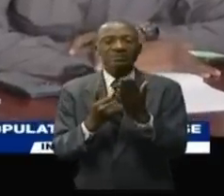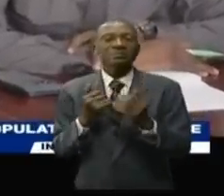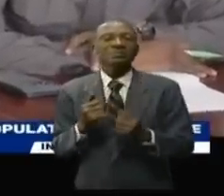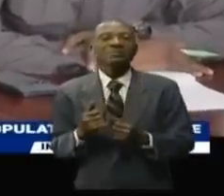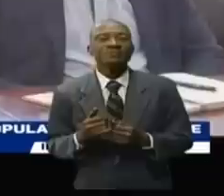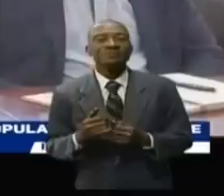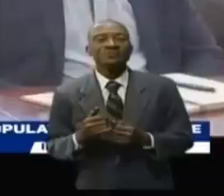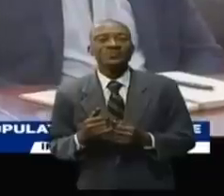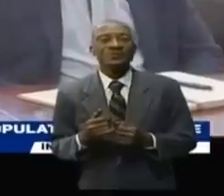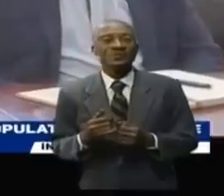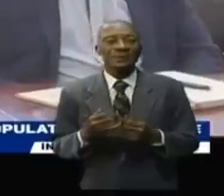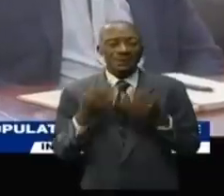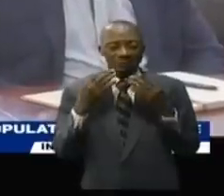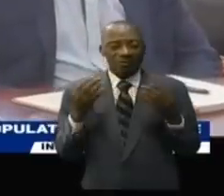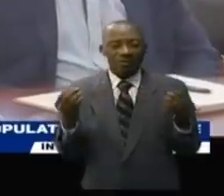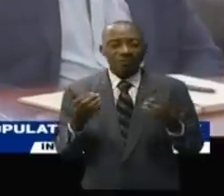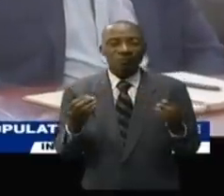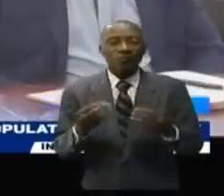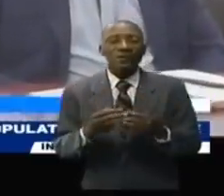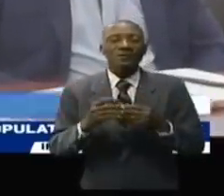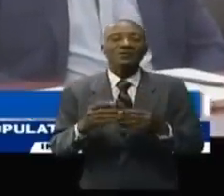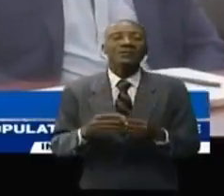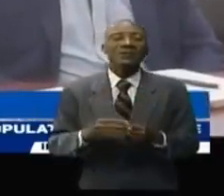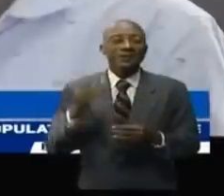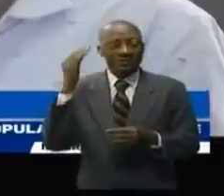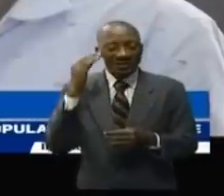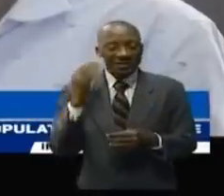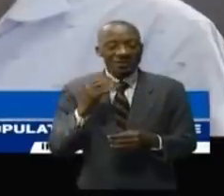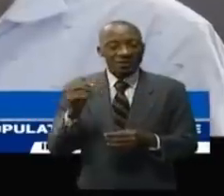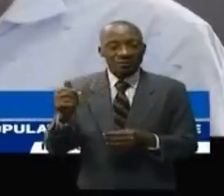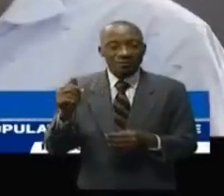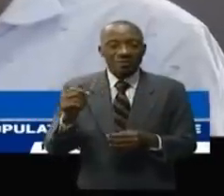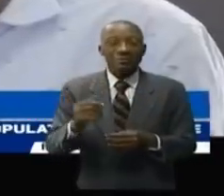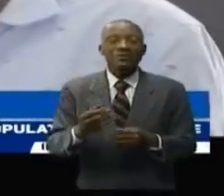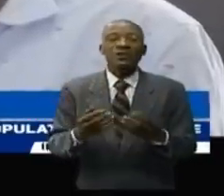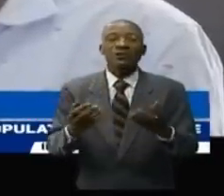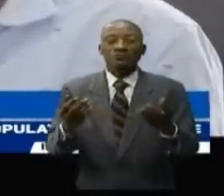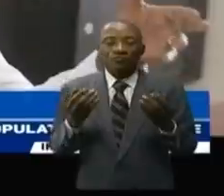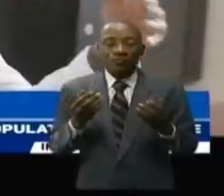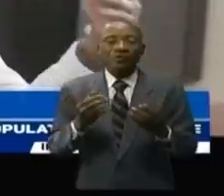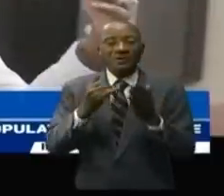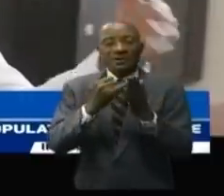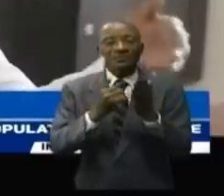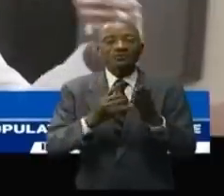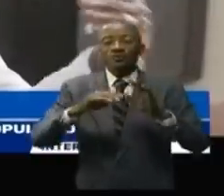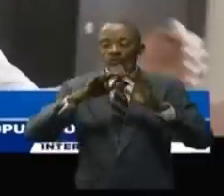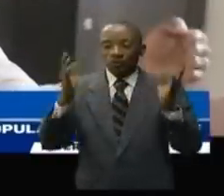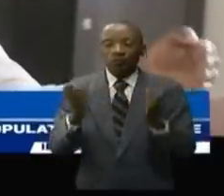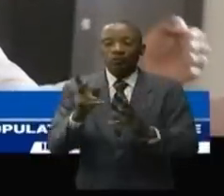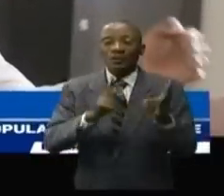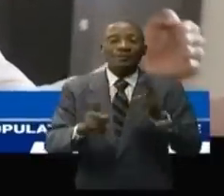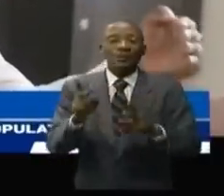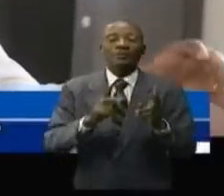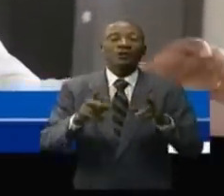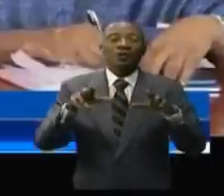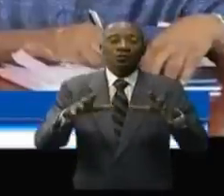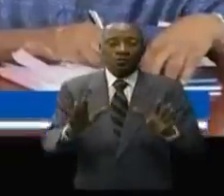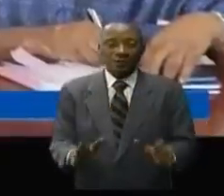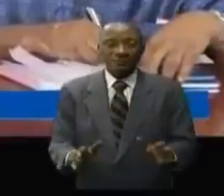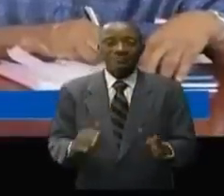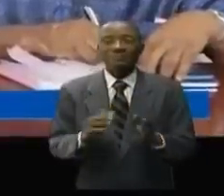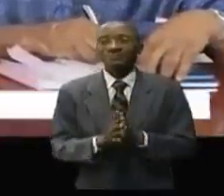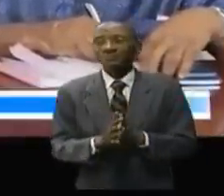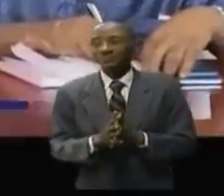nation congolaise, telle une carte d'identité, est un droit pour tout citoyen, un droit que Daniel Asselo Kitowako et tous les